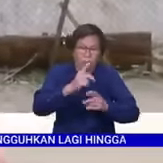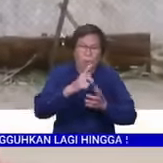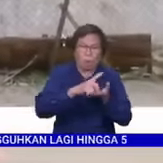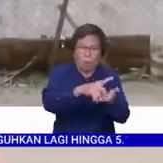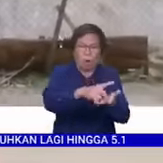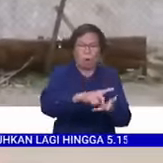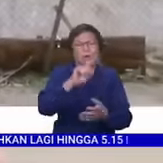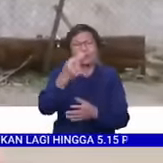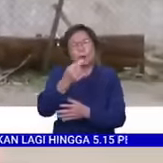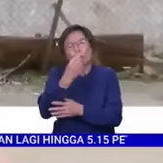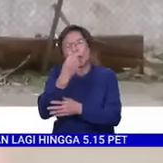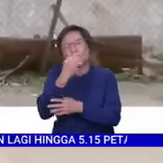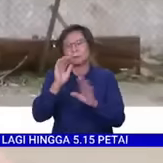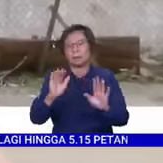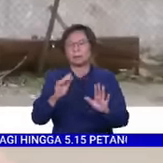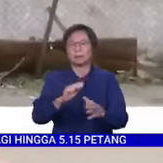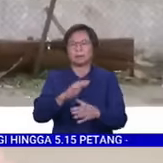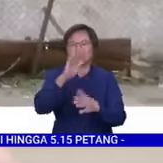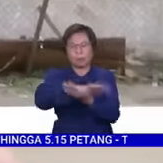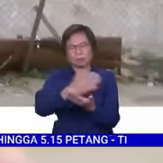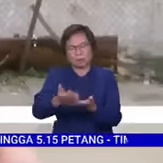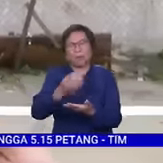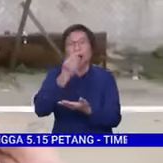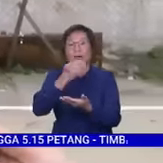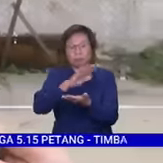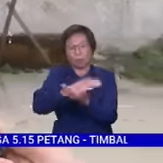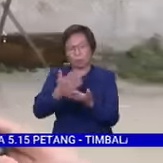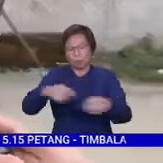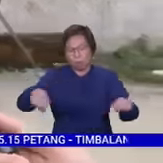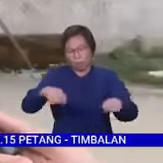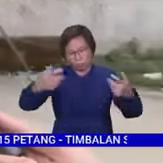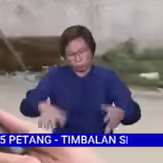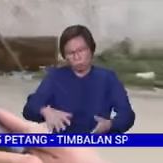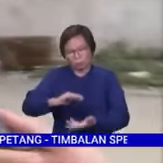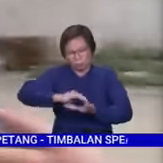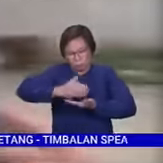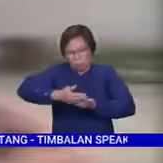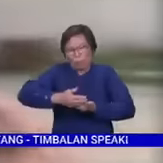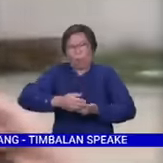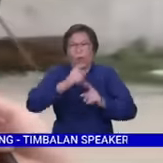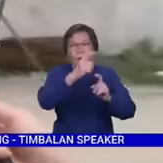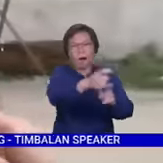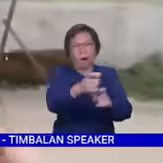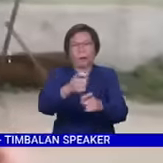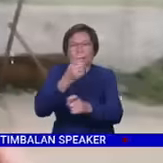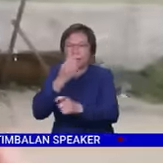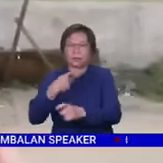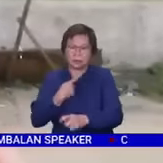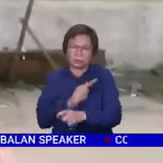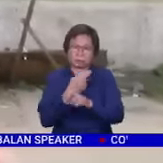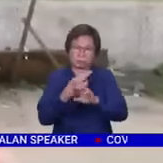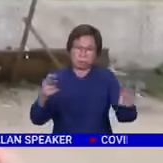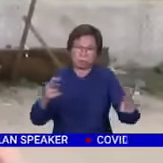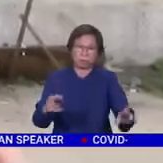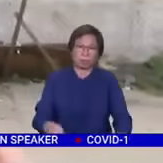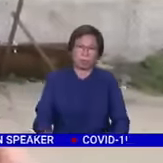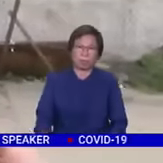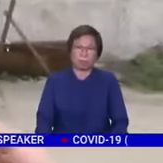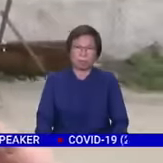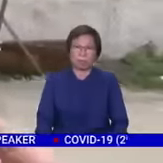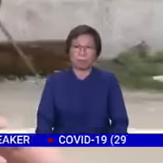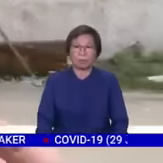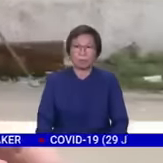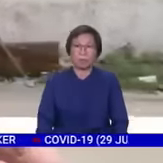cuma makan ajalah makanan yang Anda siap masa kode bunua penduduk yang memerlukan makanan itu harap harap mama